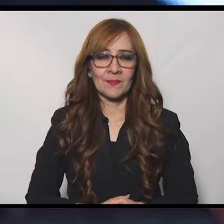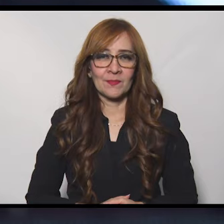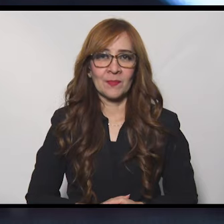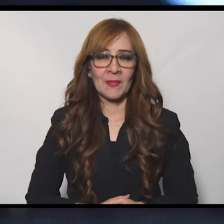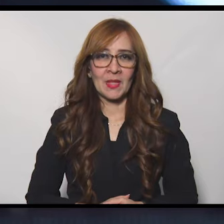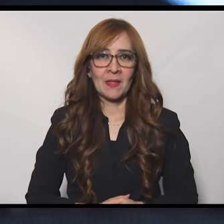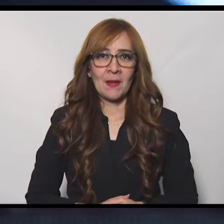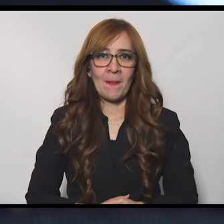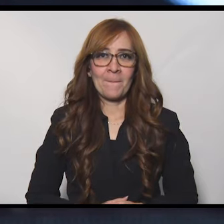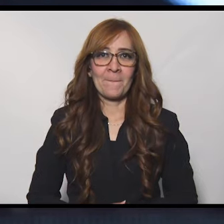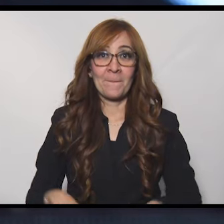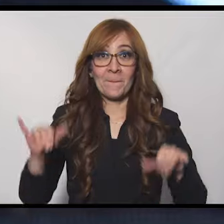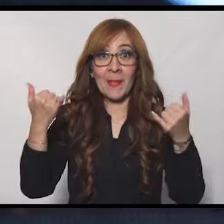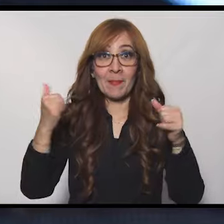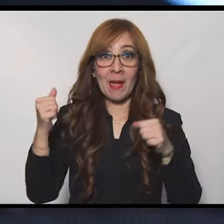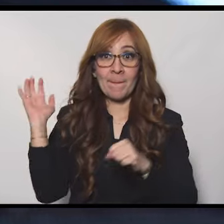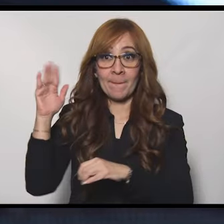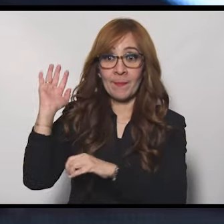Pemain basket gak mungkin ya.